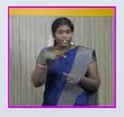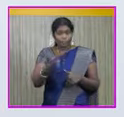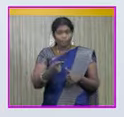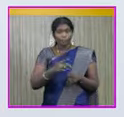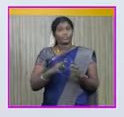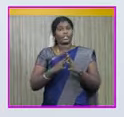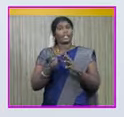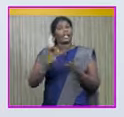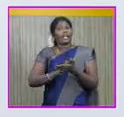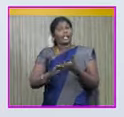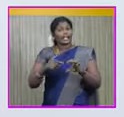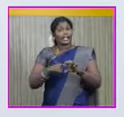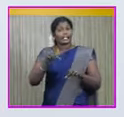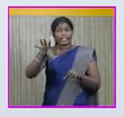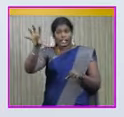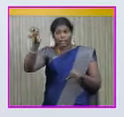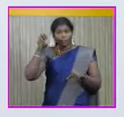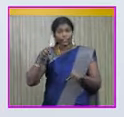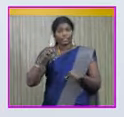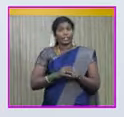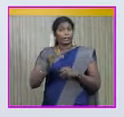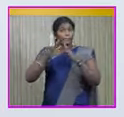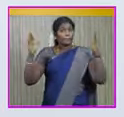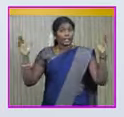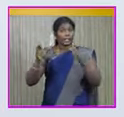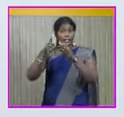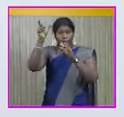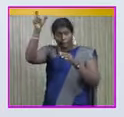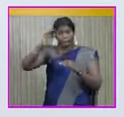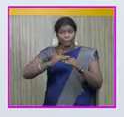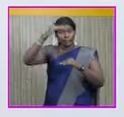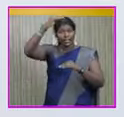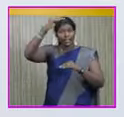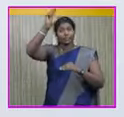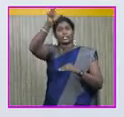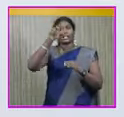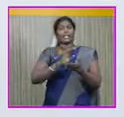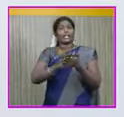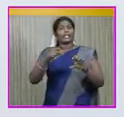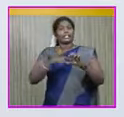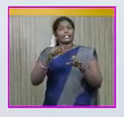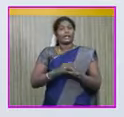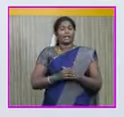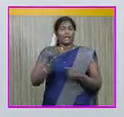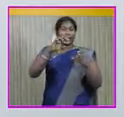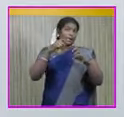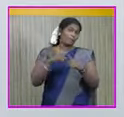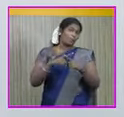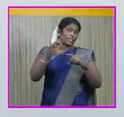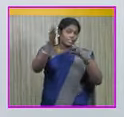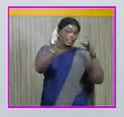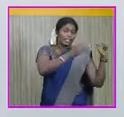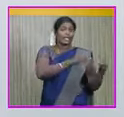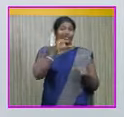HE அப்படின்ற ஒரு பார்ட் இருக்கு இல்லையா, அந்த பெரிய முக்கோணத்தில் மேற்பகுதி இருக்கு இல்லையா, HE, அதை X அப்படின்னு எடுத்துக்கிட்டு அதை கண்டறிய